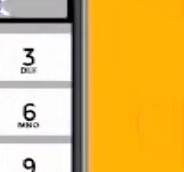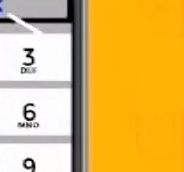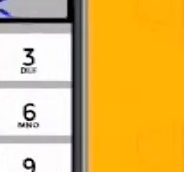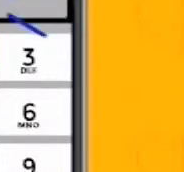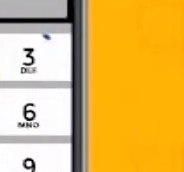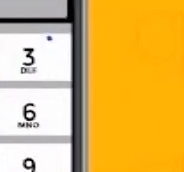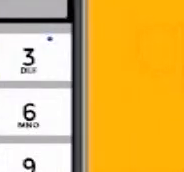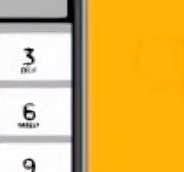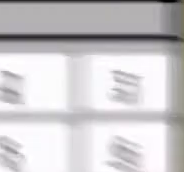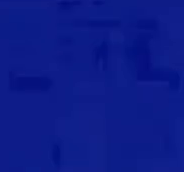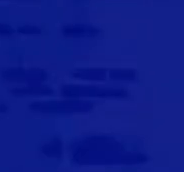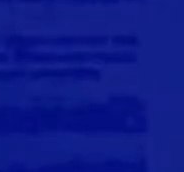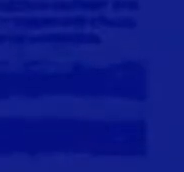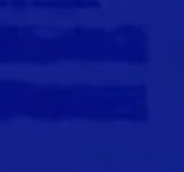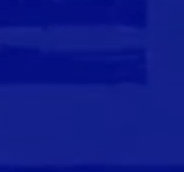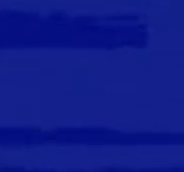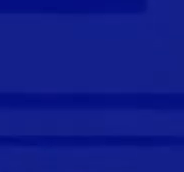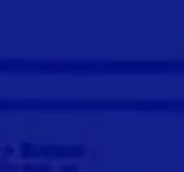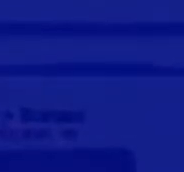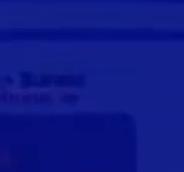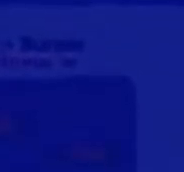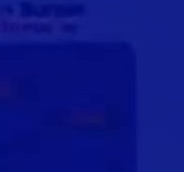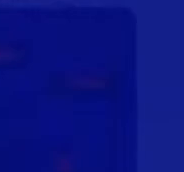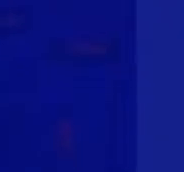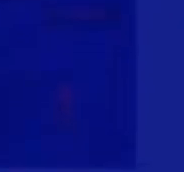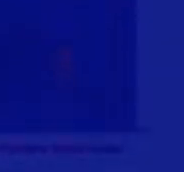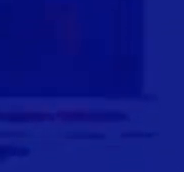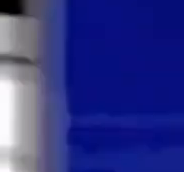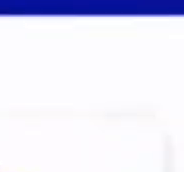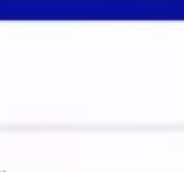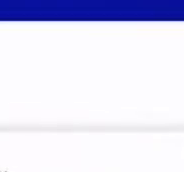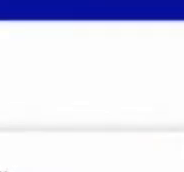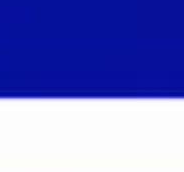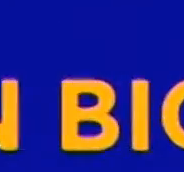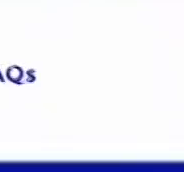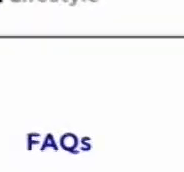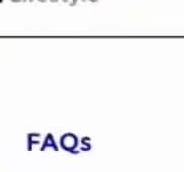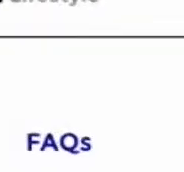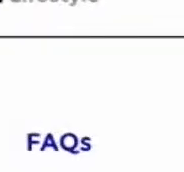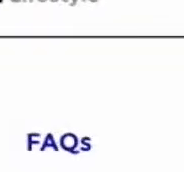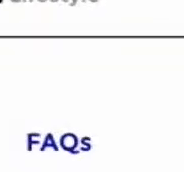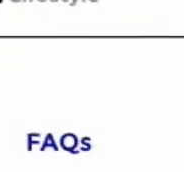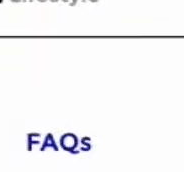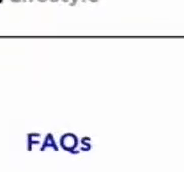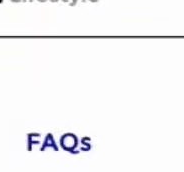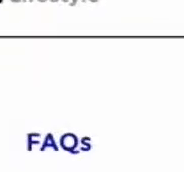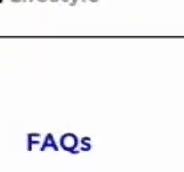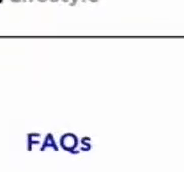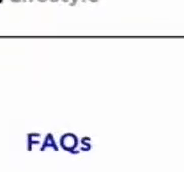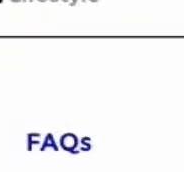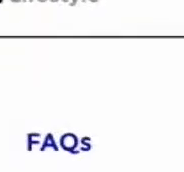TV 16. Kisha weka shilingi 20 tu kama idadi yako. Weka bidi yako pia kwenye